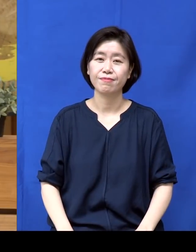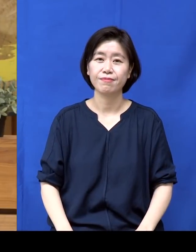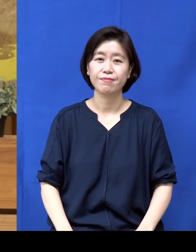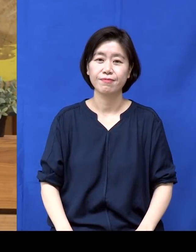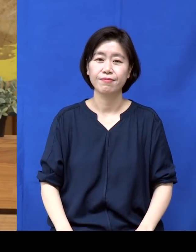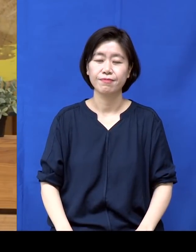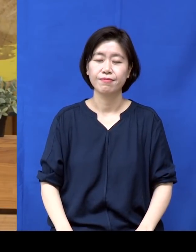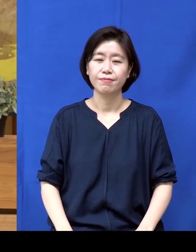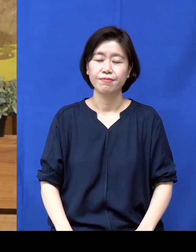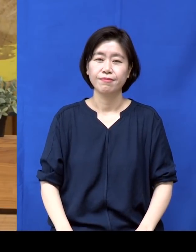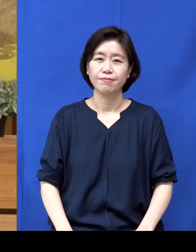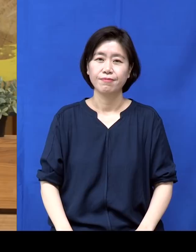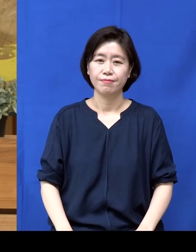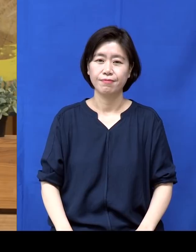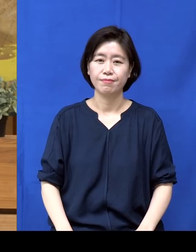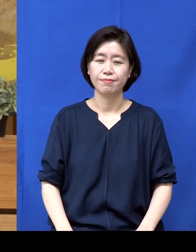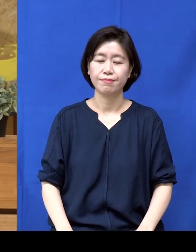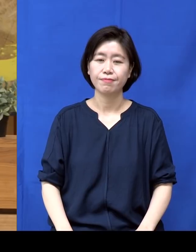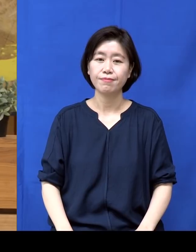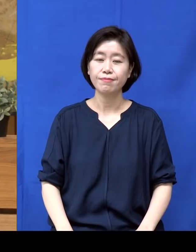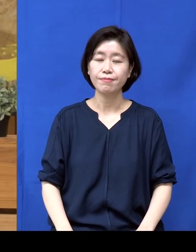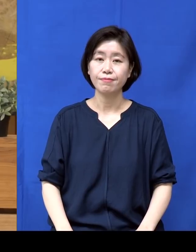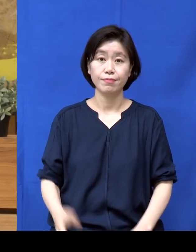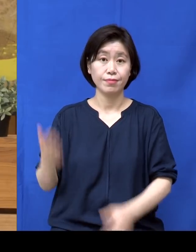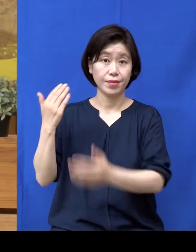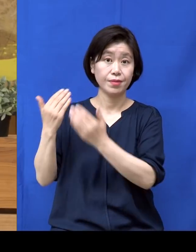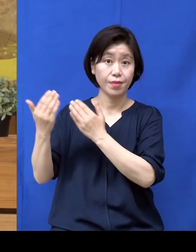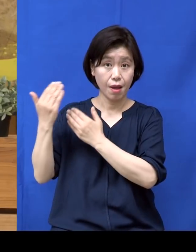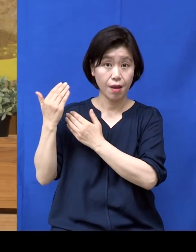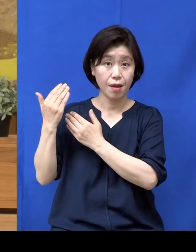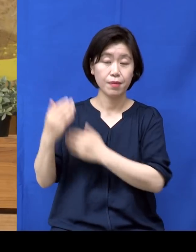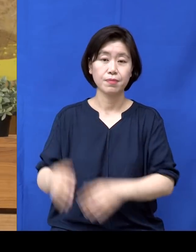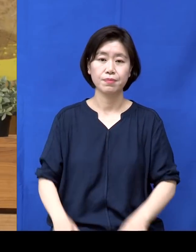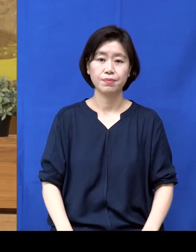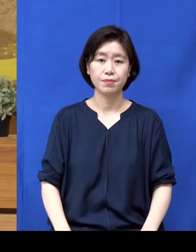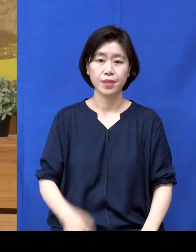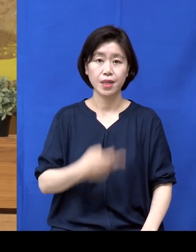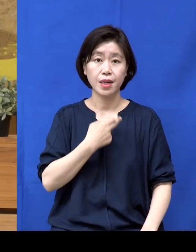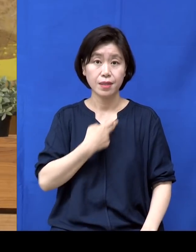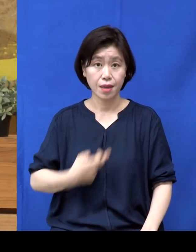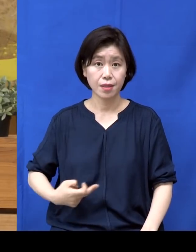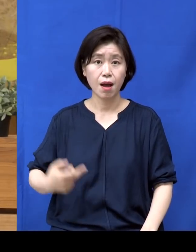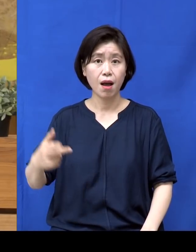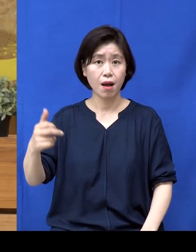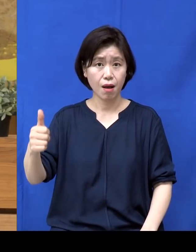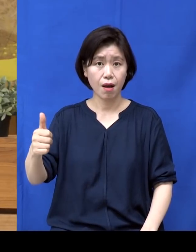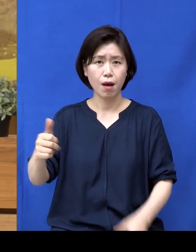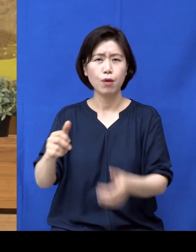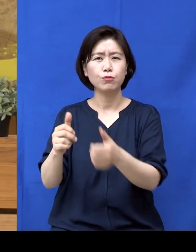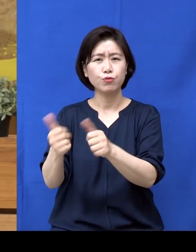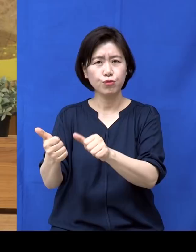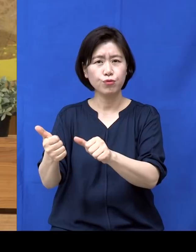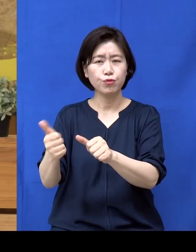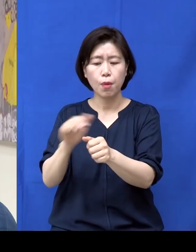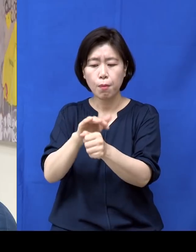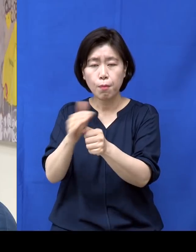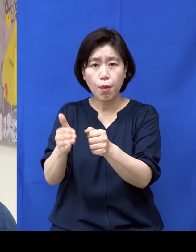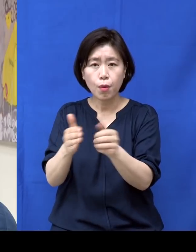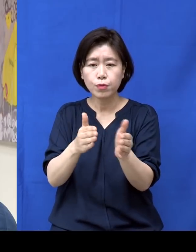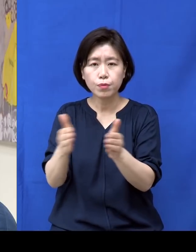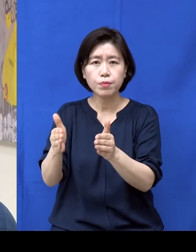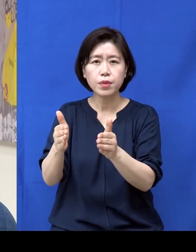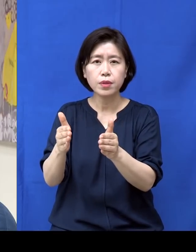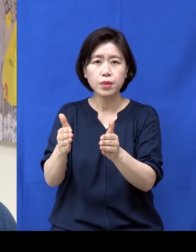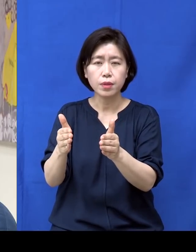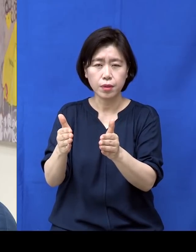네. 시간을 되돌려서 많이 생각한다면 당시에 그 아이의 장례식을 치른 날 전사님이 쓰러진 그